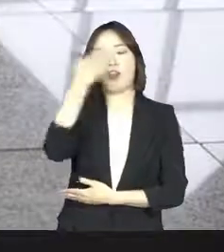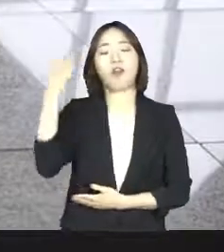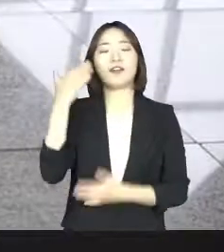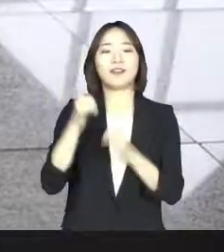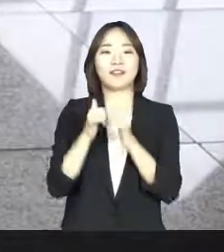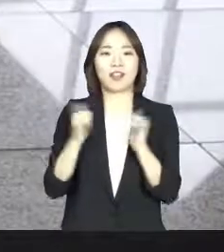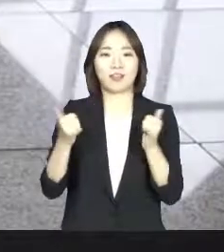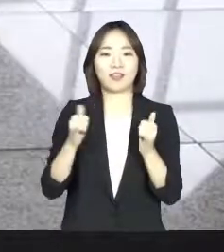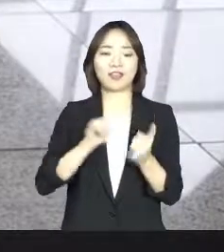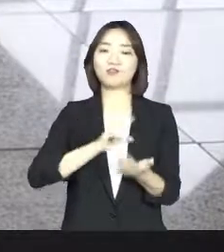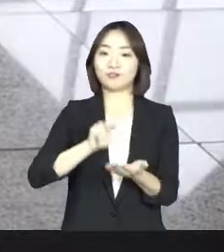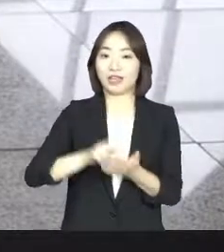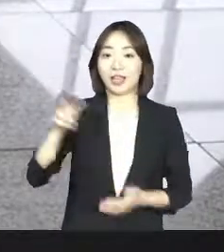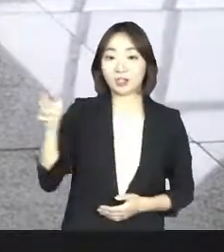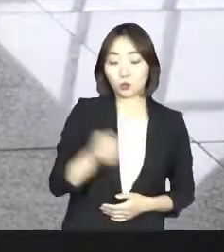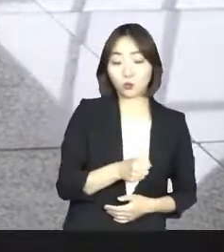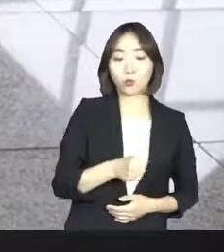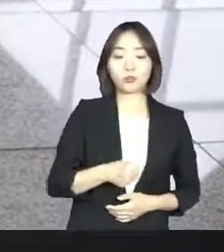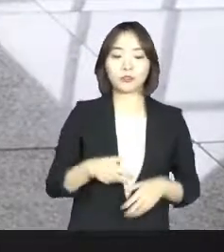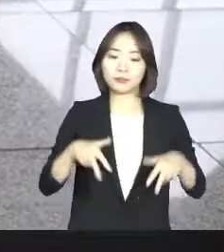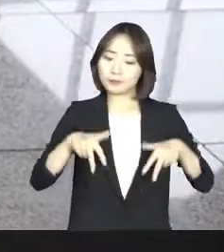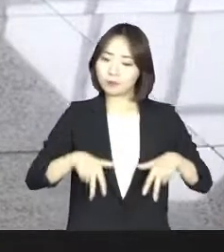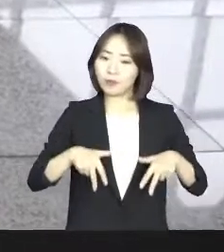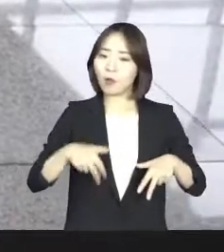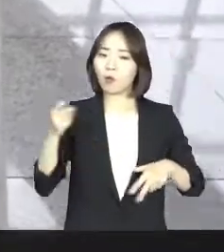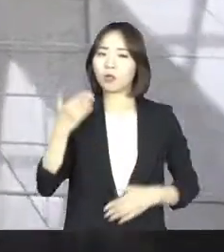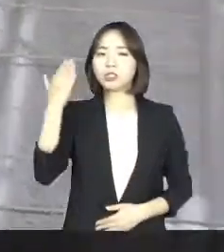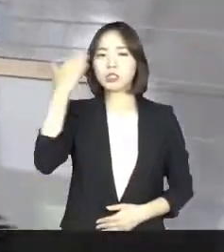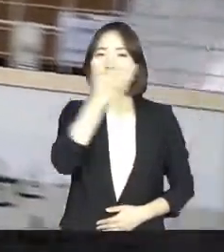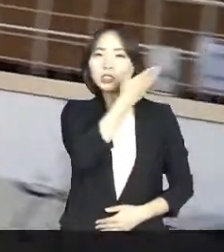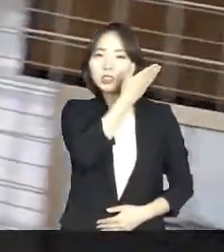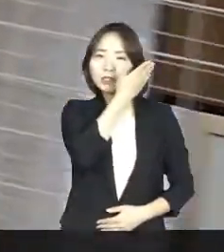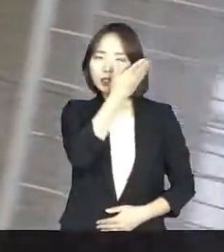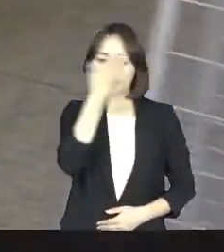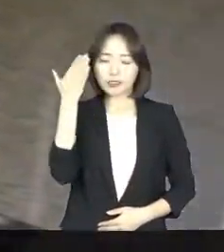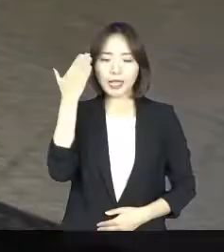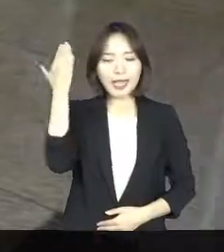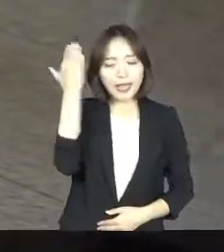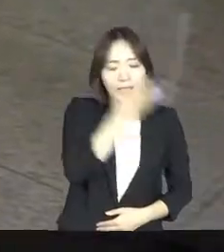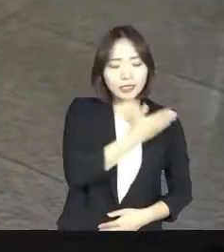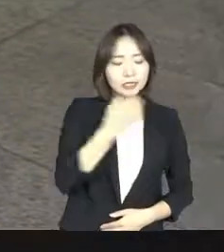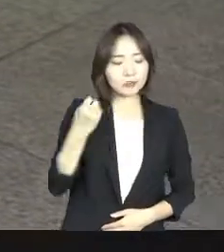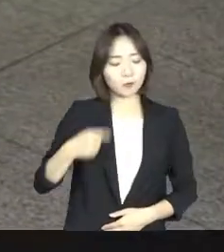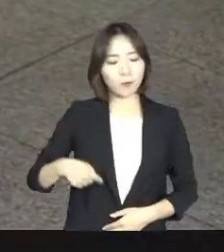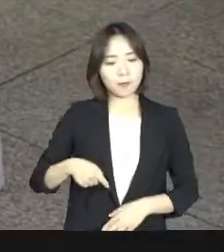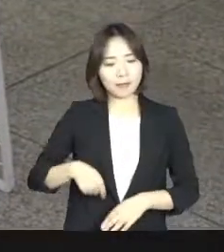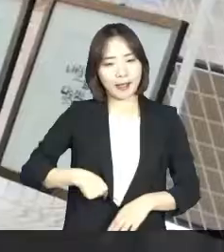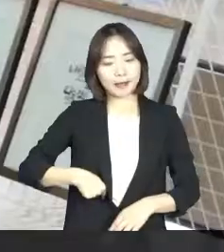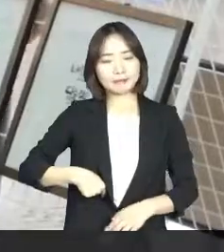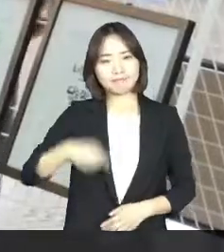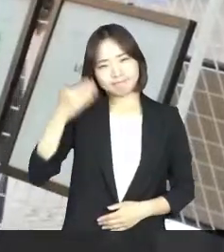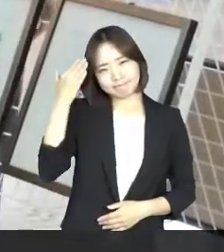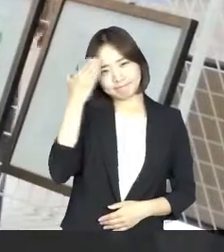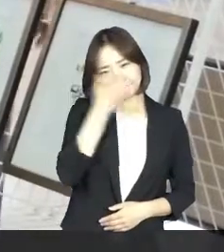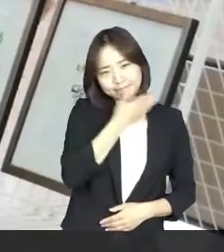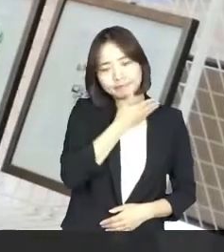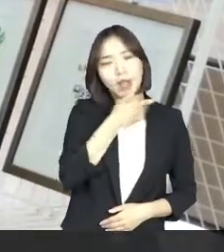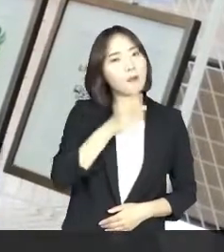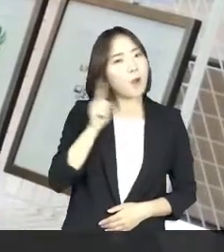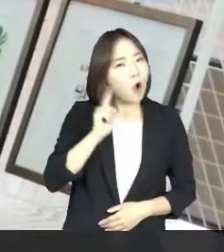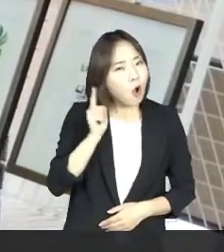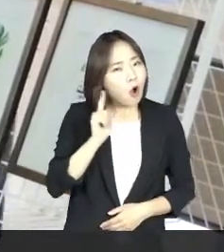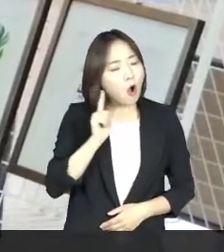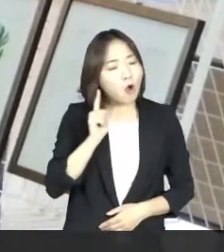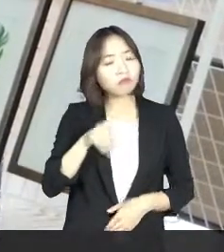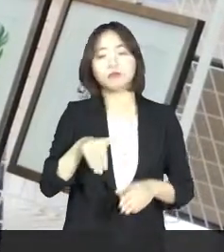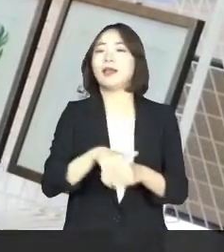새겨준 청렴의 힘을 주제로 시청 직원들이 청렴에 대해 다시 생각해볼 수 있는 계기를 제공하고 주민들이 직접